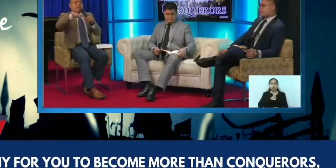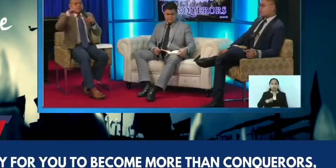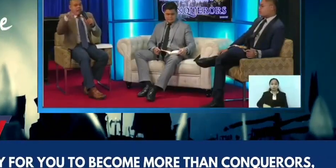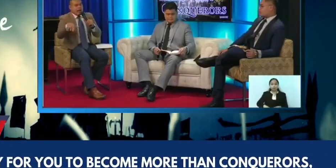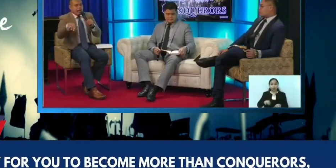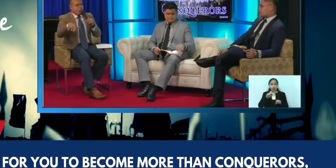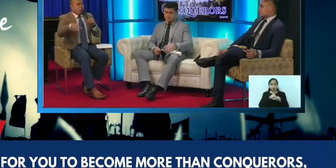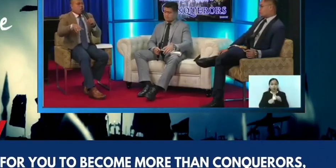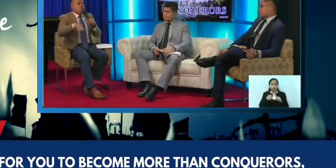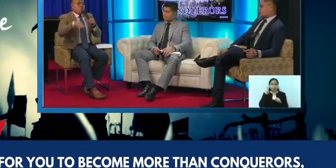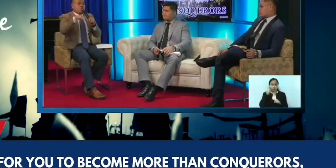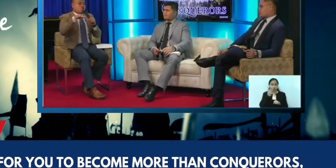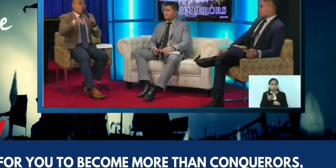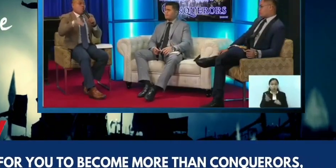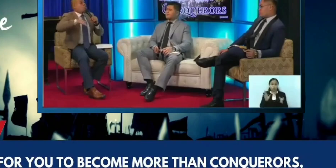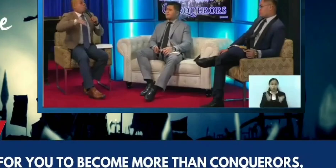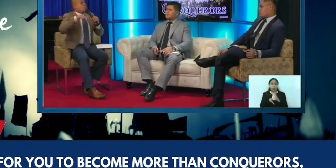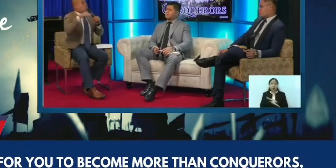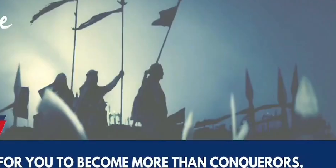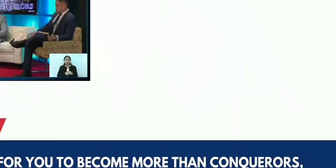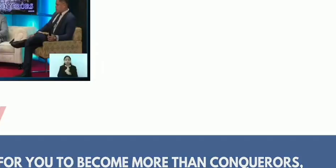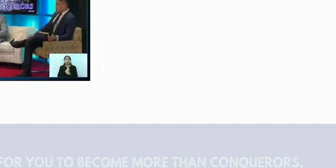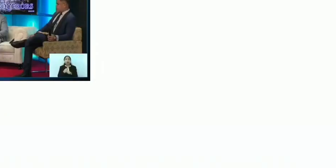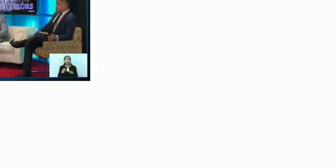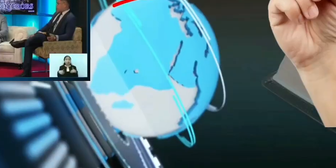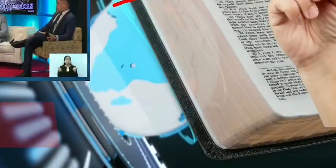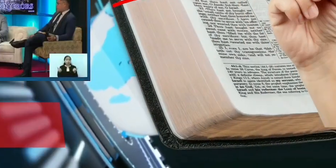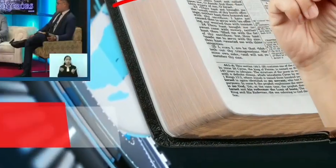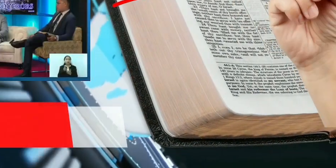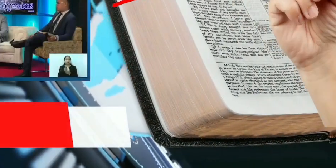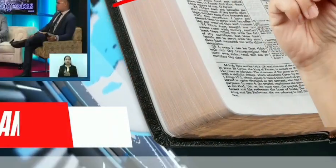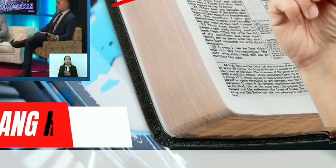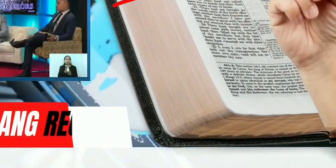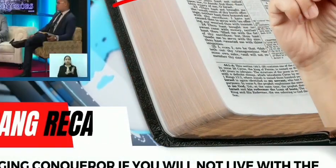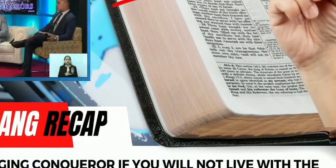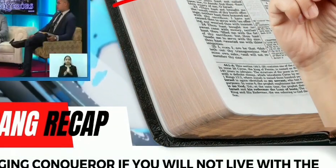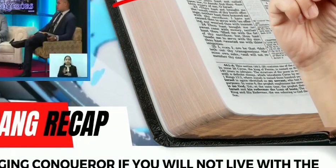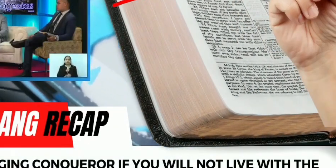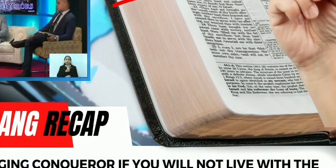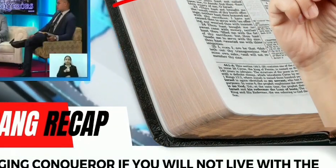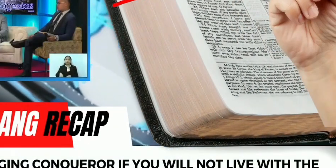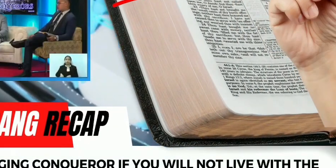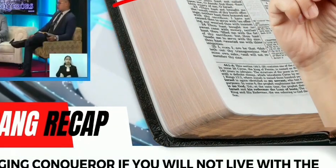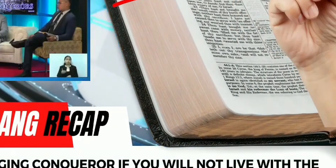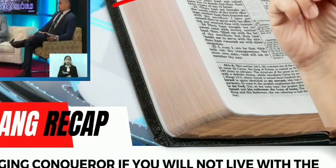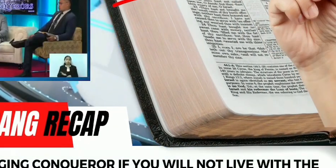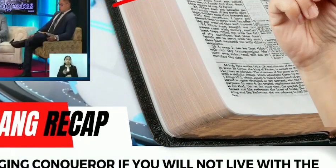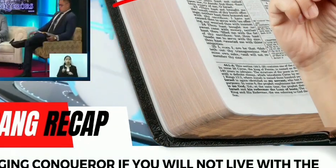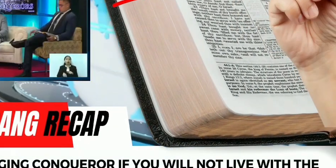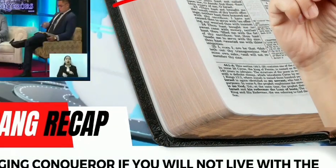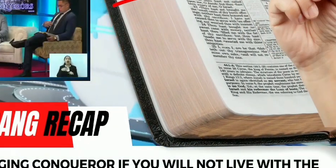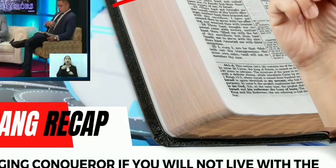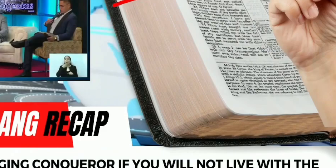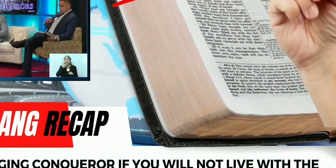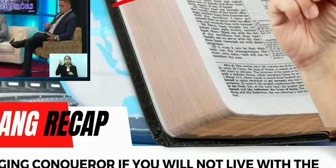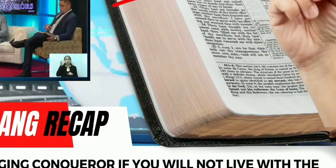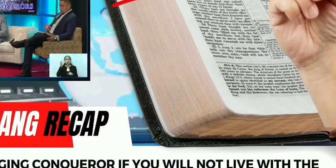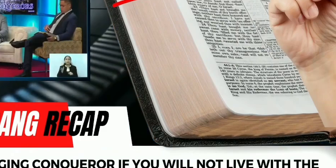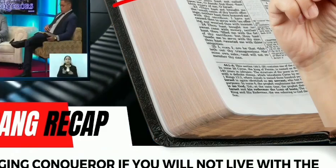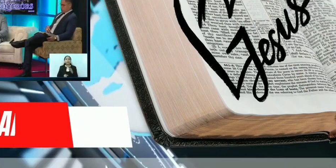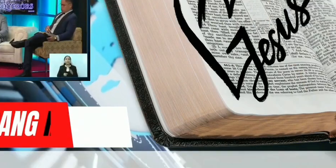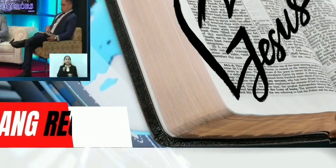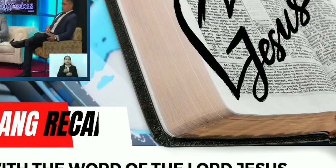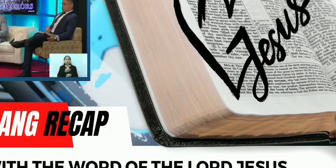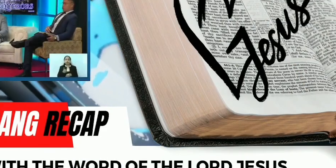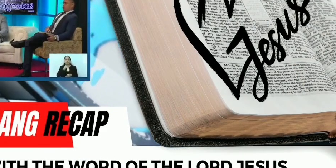than conquerors, you should go through him. Hindi ka magiging conquerors if you will not live with the Lord Jesus